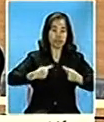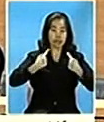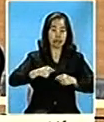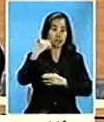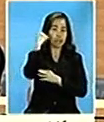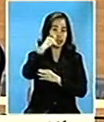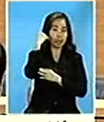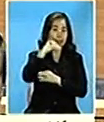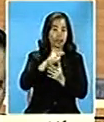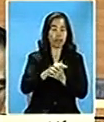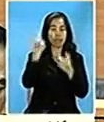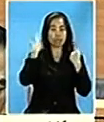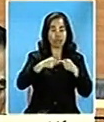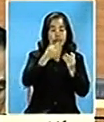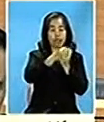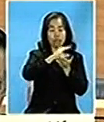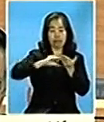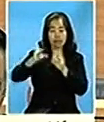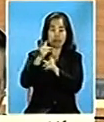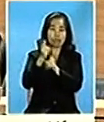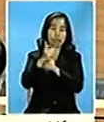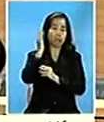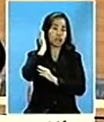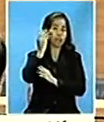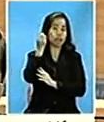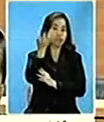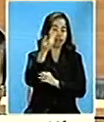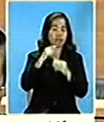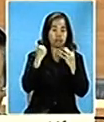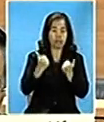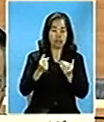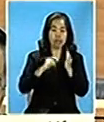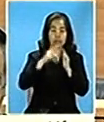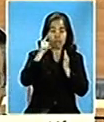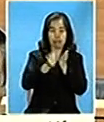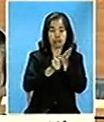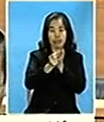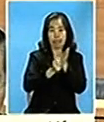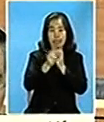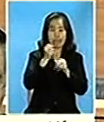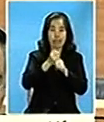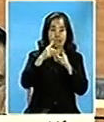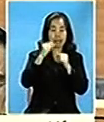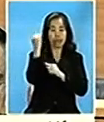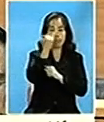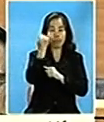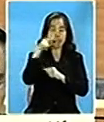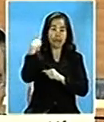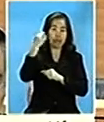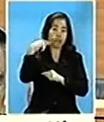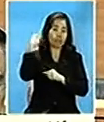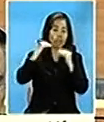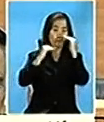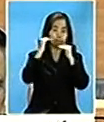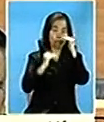ะคะเพราะฉะนั้นในสังคมโลกนี้เราจำเป็นจะต้องขจัดเรื่องที่ไม่ดีอันนี้ออกไปจากประเทศไทยเพ